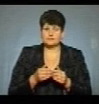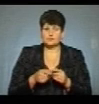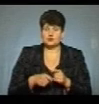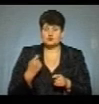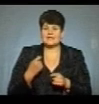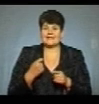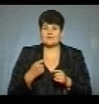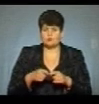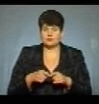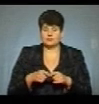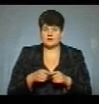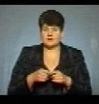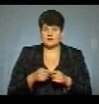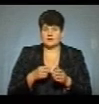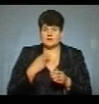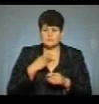провадження за